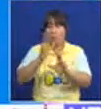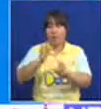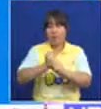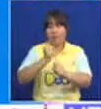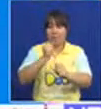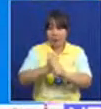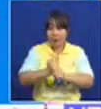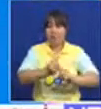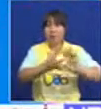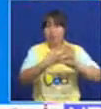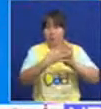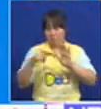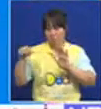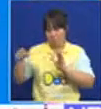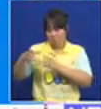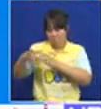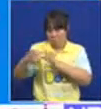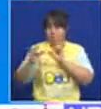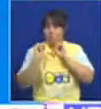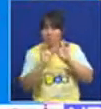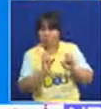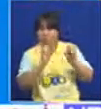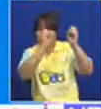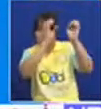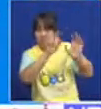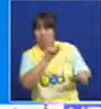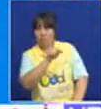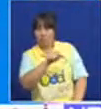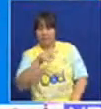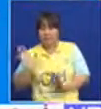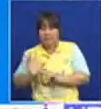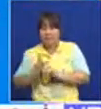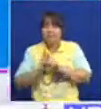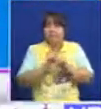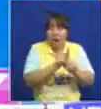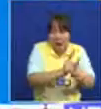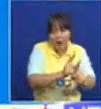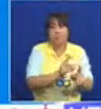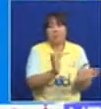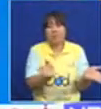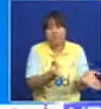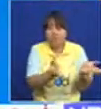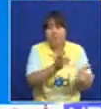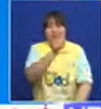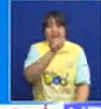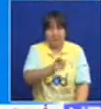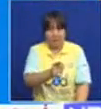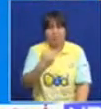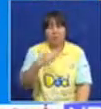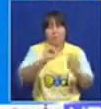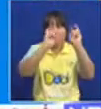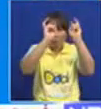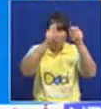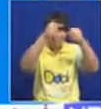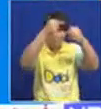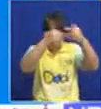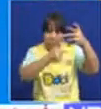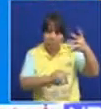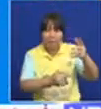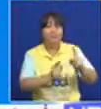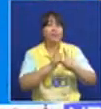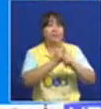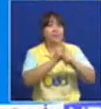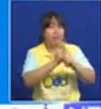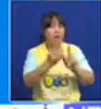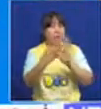เป็นผู้อบรมครูเนี่ยตามเข้าไปสนับสนุนครูในชั้นเรียนจริงนะคะซึ่งเราก็จะมีหัวข้อแบ่งแยกย่อยออกไปตามหัวข้อ